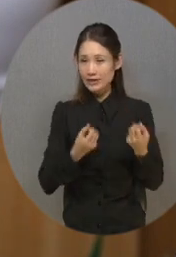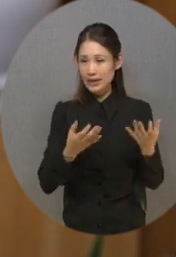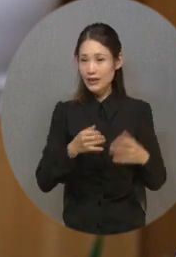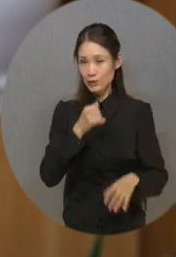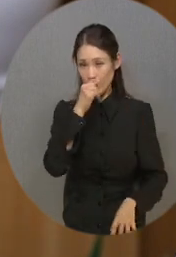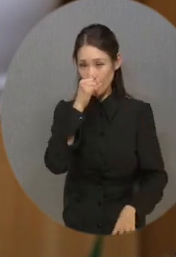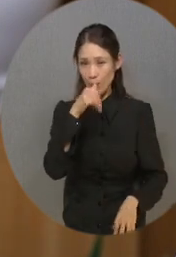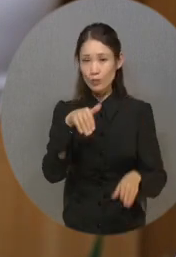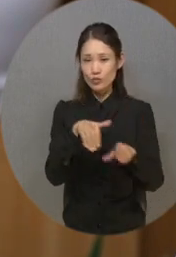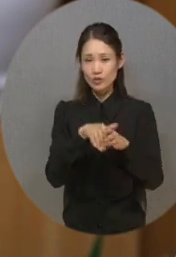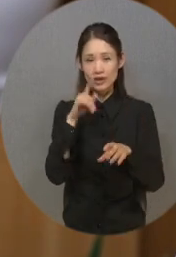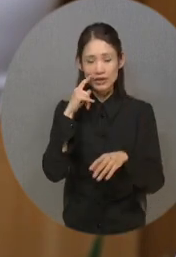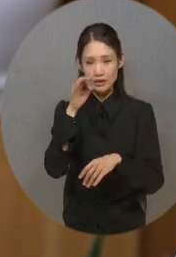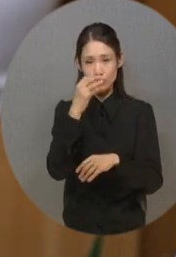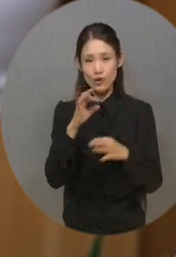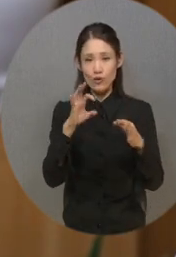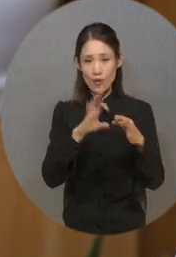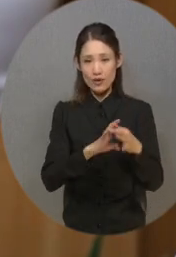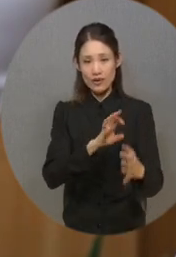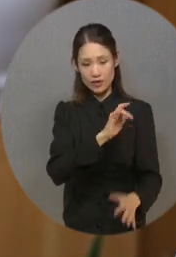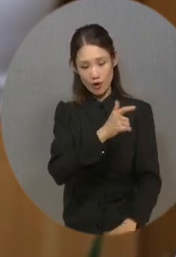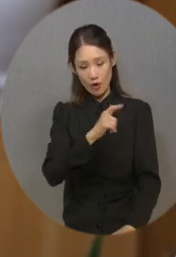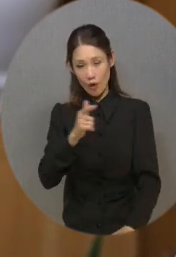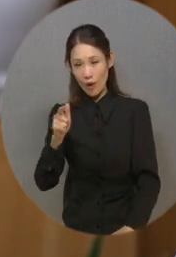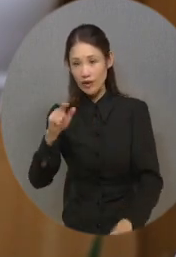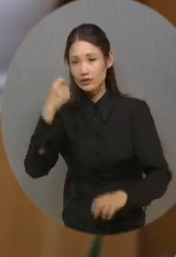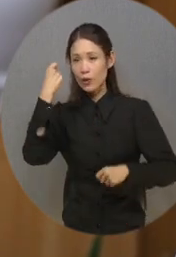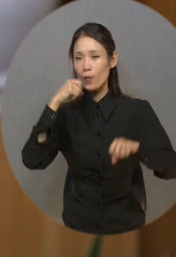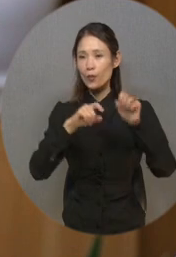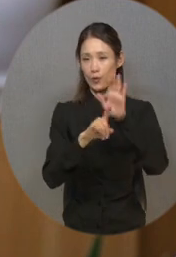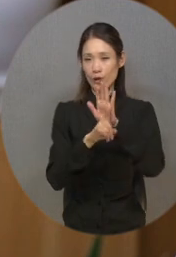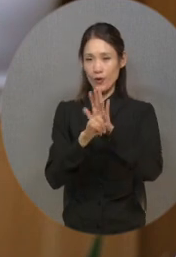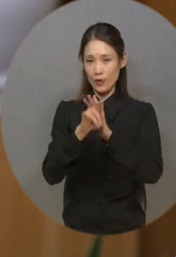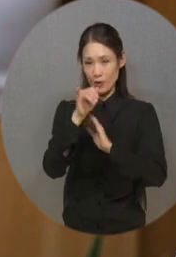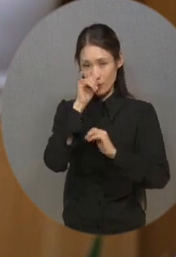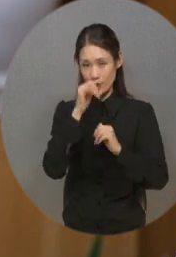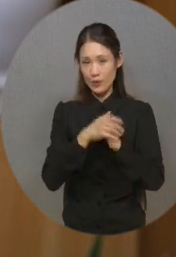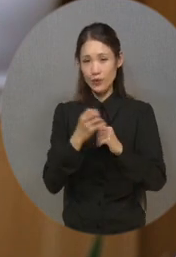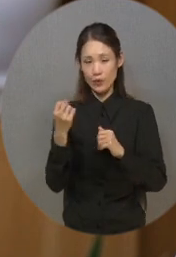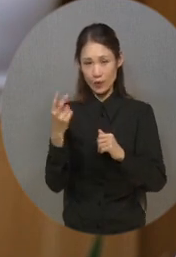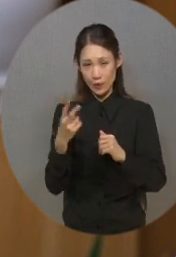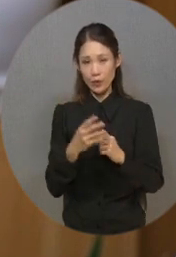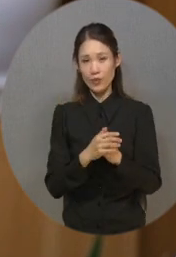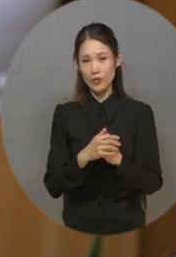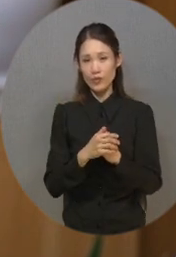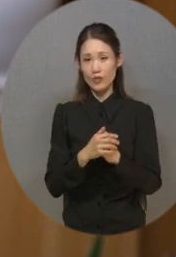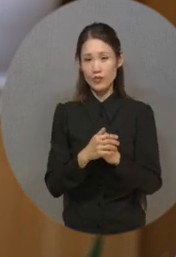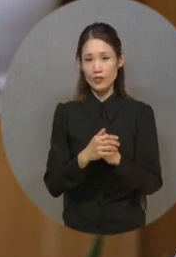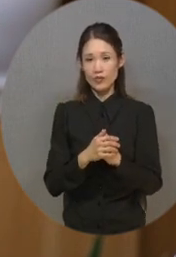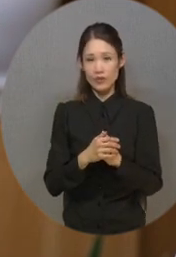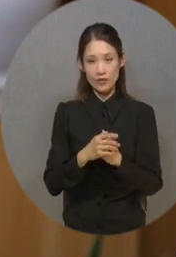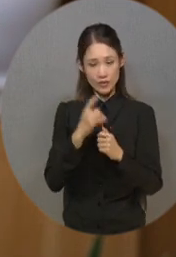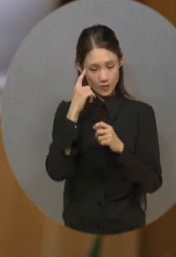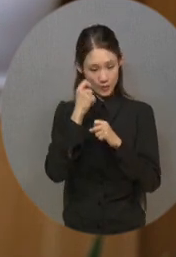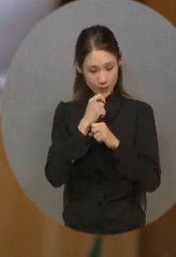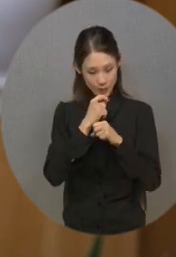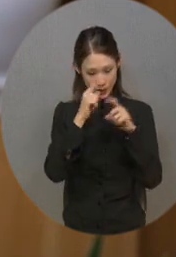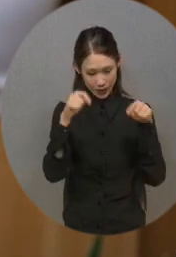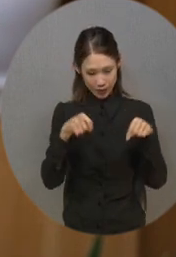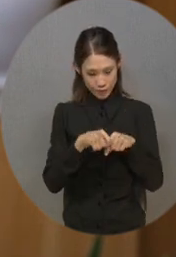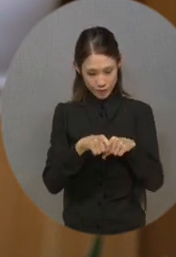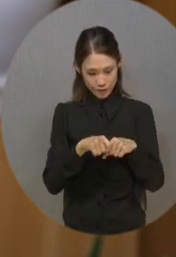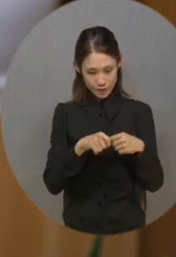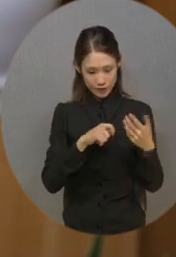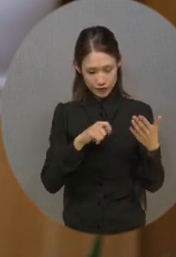인권영화제. 문화예술과 관련된 다양한 공연도 네. 구성이 되어 있습니다. 또 그뿐만 아니라 네. 이게 이제 학술적으로 네. 장애인들의 네. 인권을